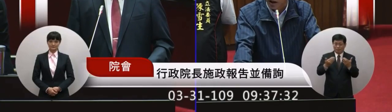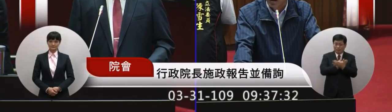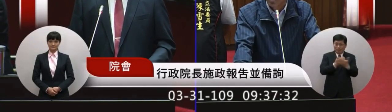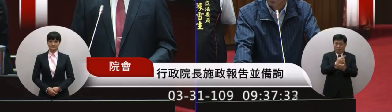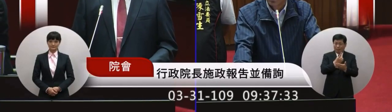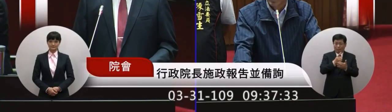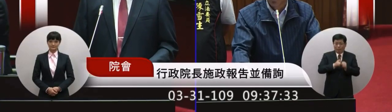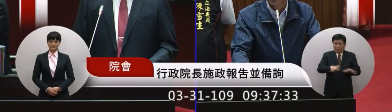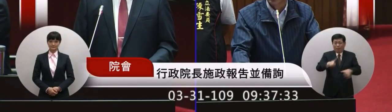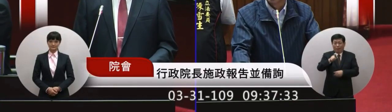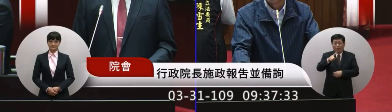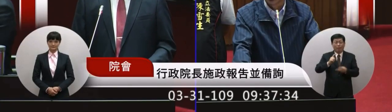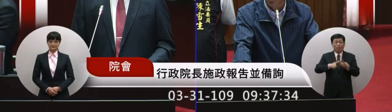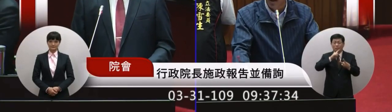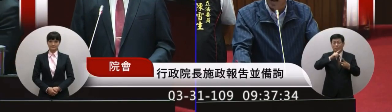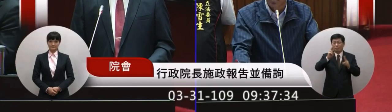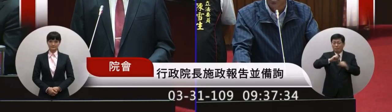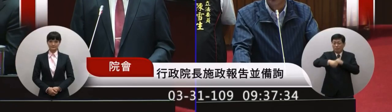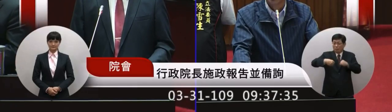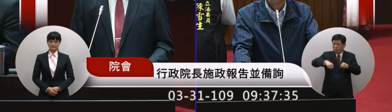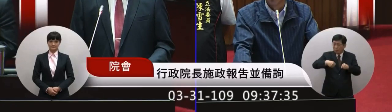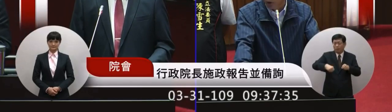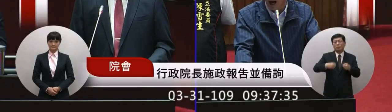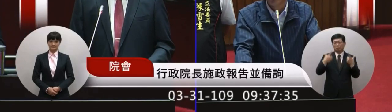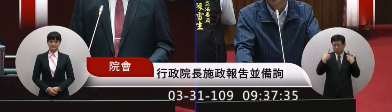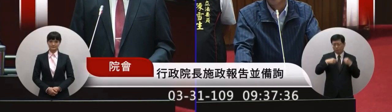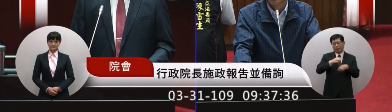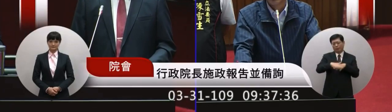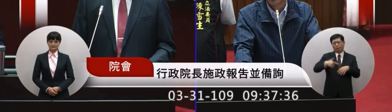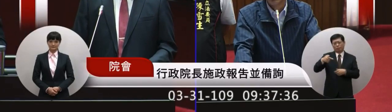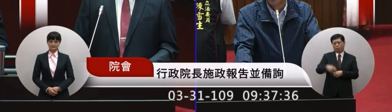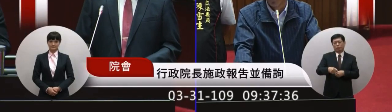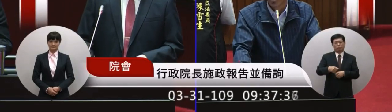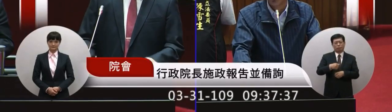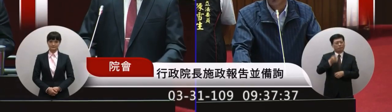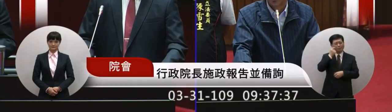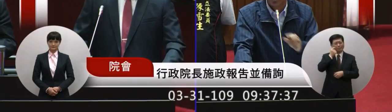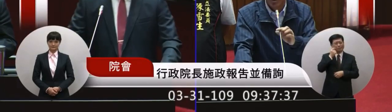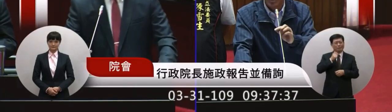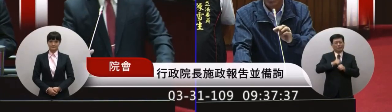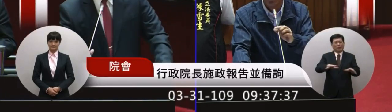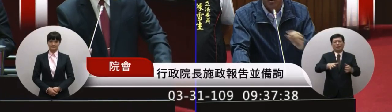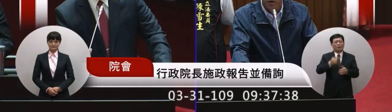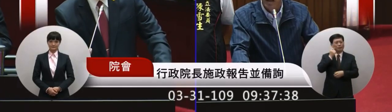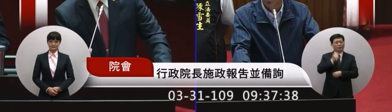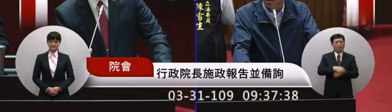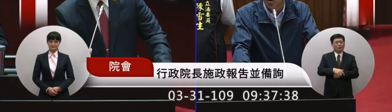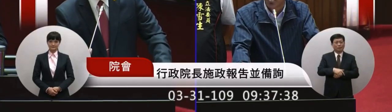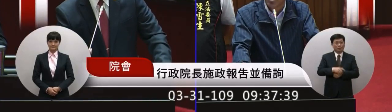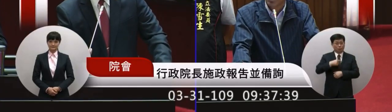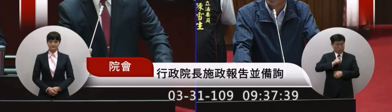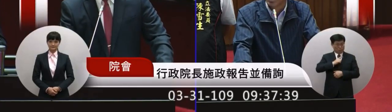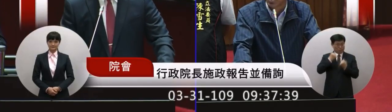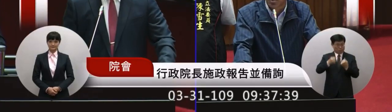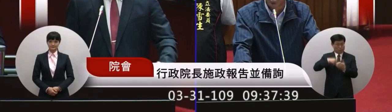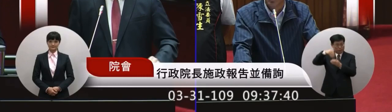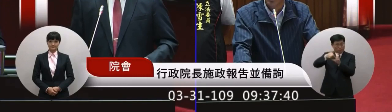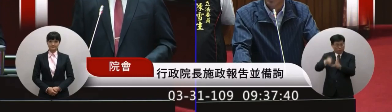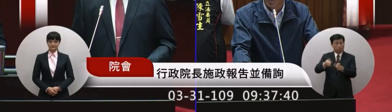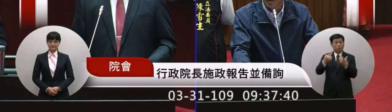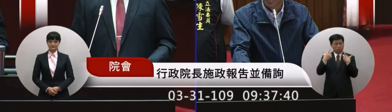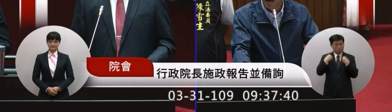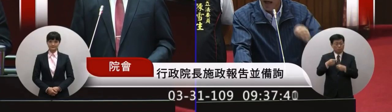没有办法普及，电动车的使用率就不高。保定，我在选区其实